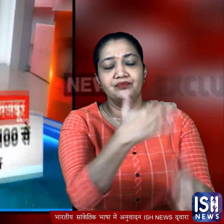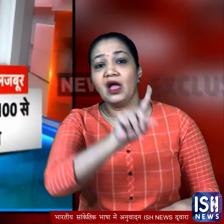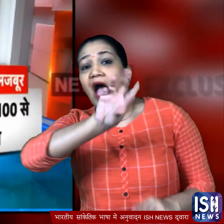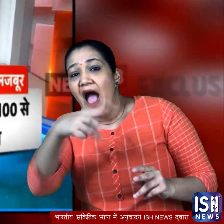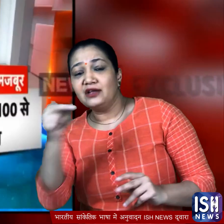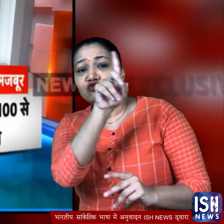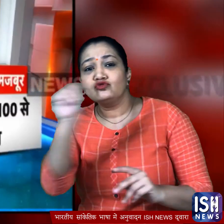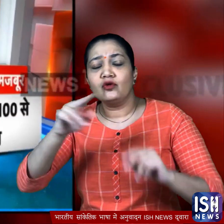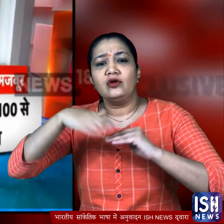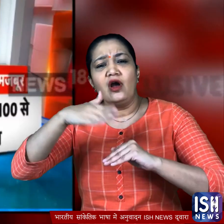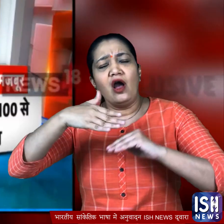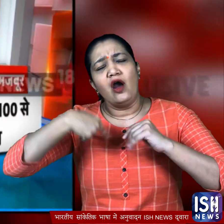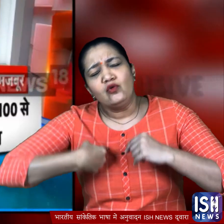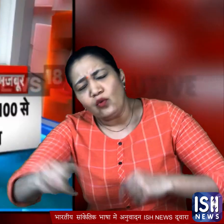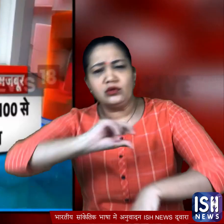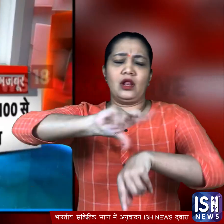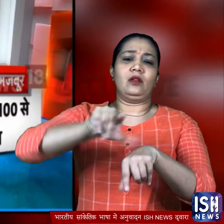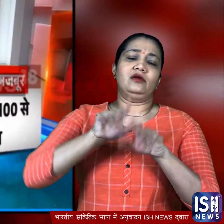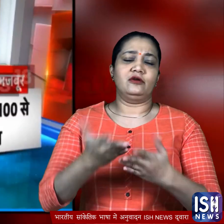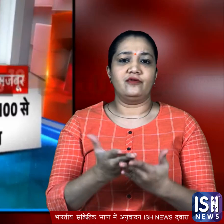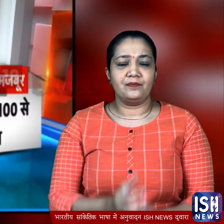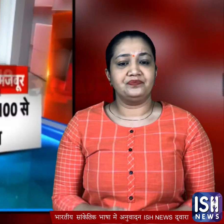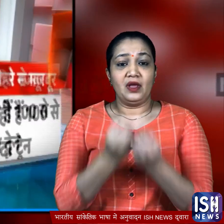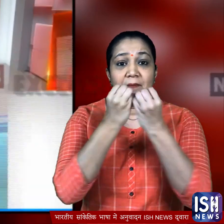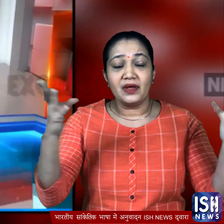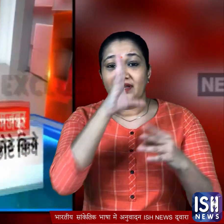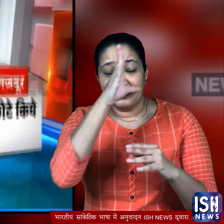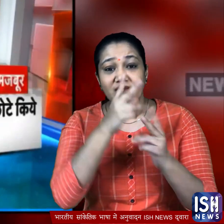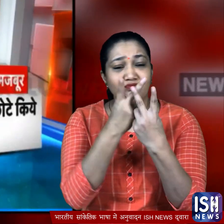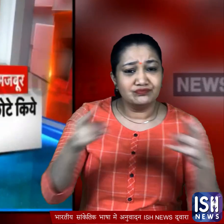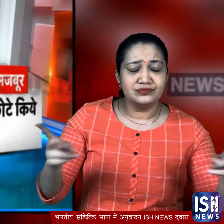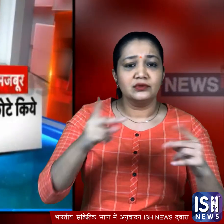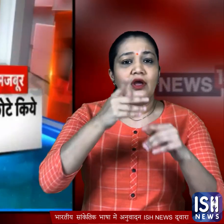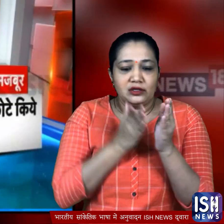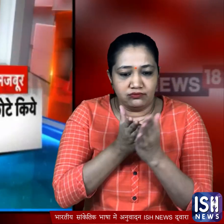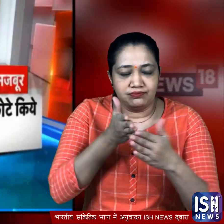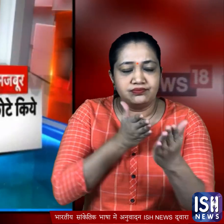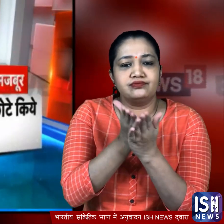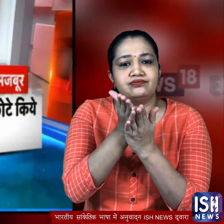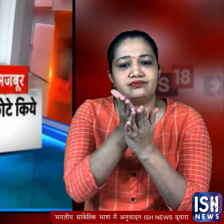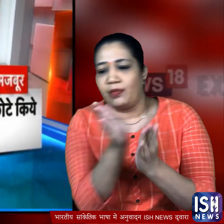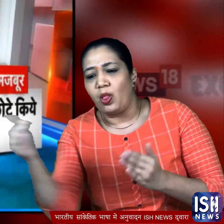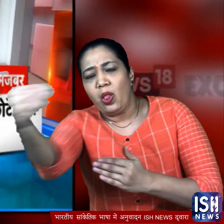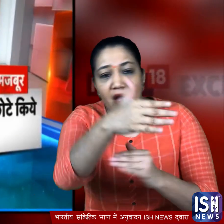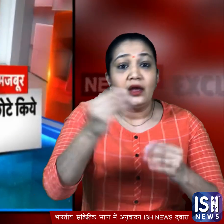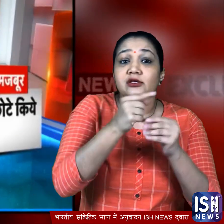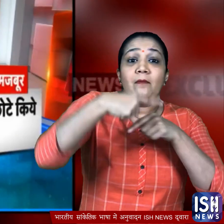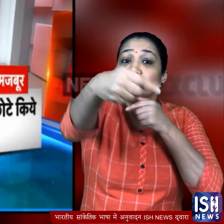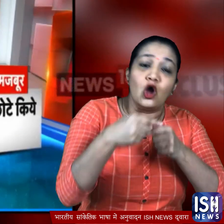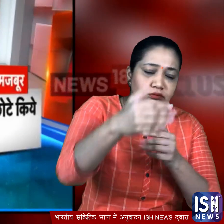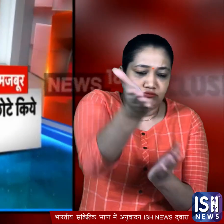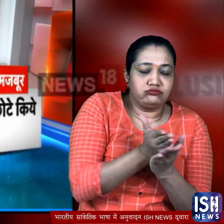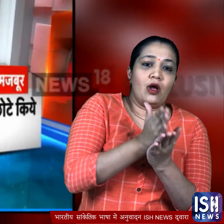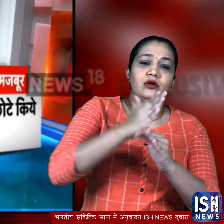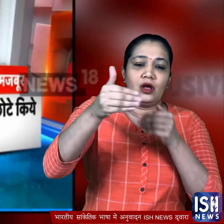से ज्यादा ऐसी रेलगाड़ियां हैं जो लगातार देरी से ही चल रही हैं। बहुत सारी ट्रेनें ऐसे हैं जिनके रूट बदले जा चुके हैं। इनमें कुछ का तो रूट ही छोटा किया जा